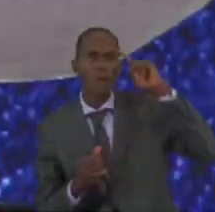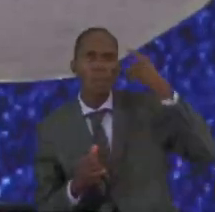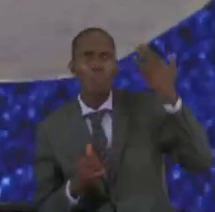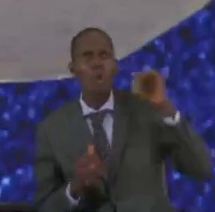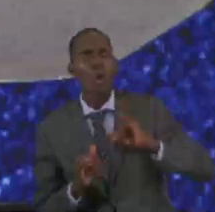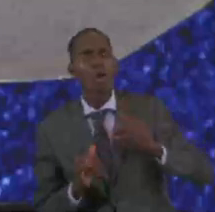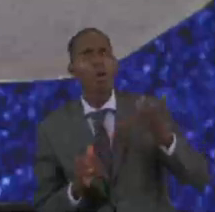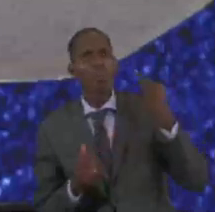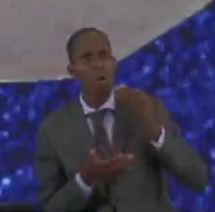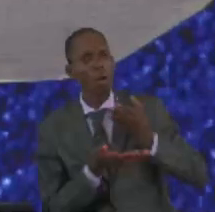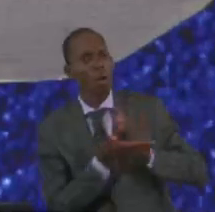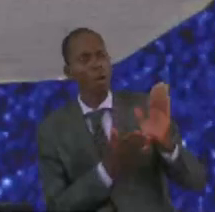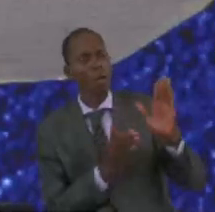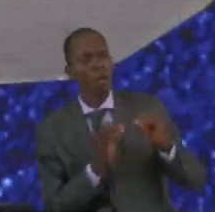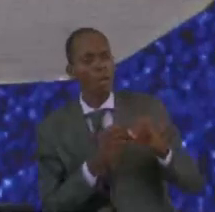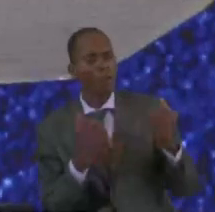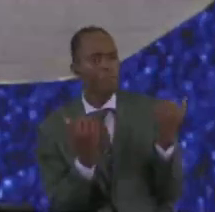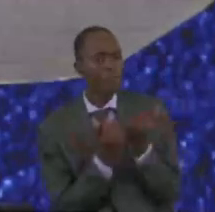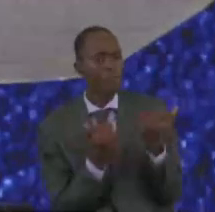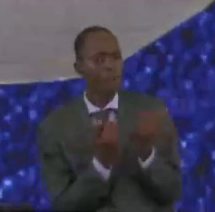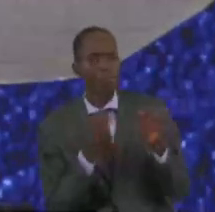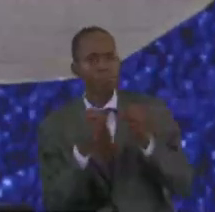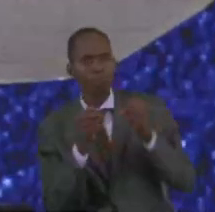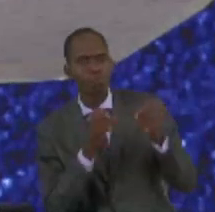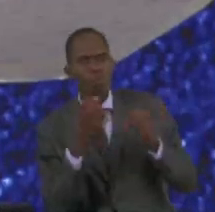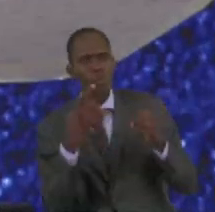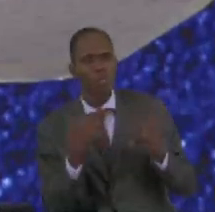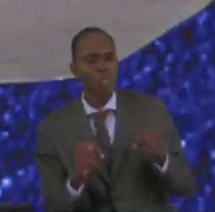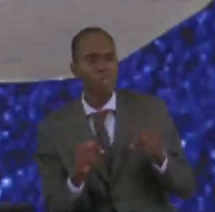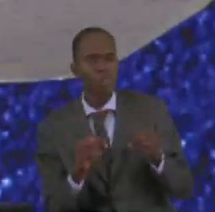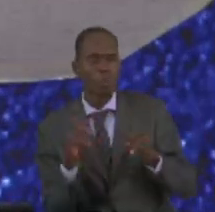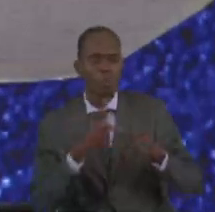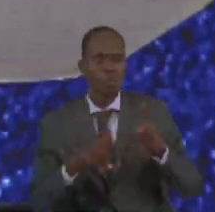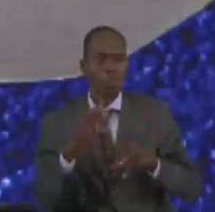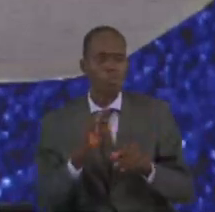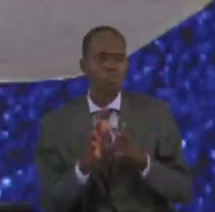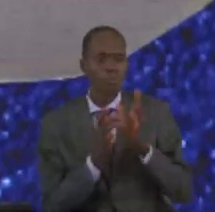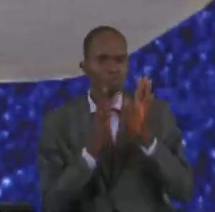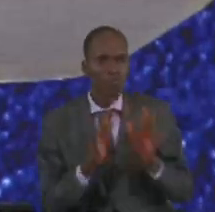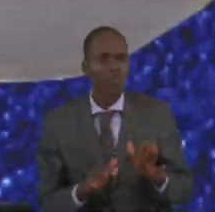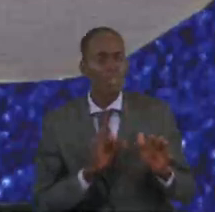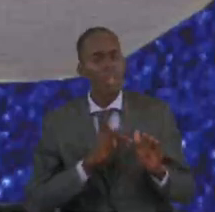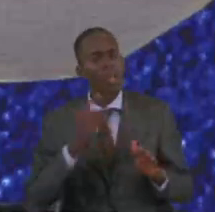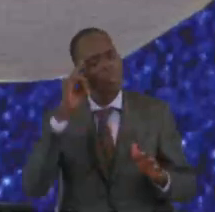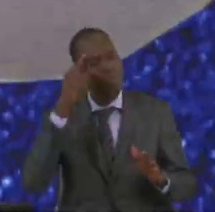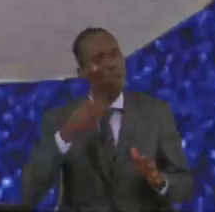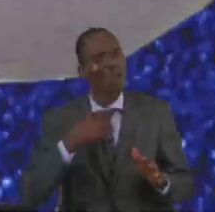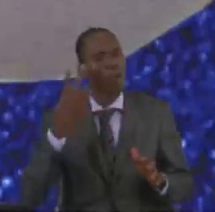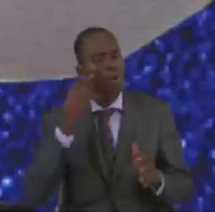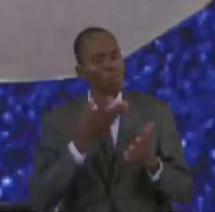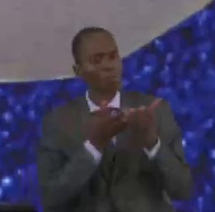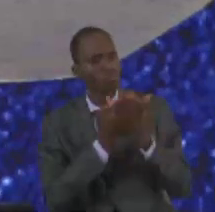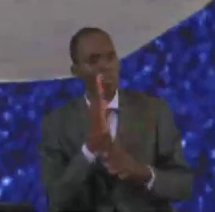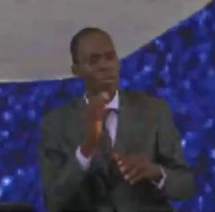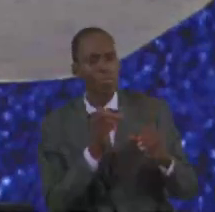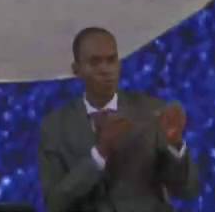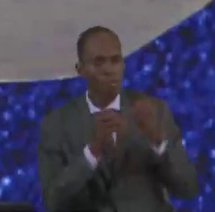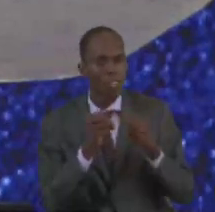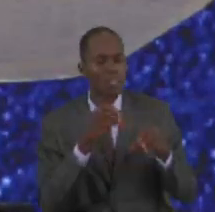je croyais avoir raison en luttant contre la voie de la croix. Je croyais avoir raison